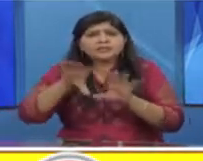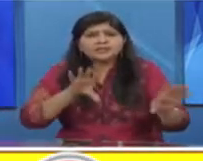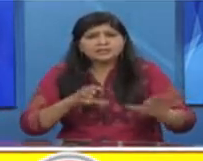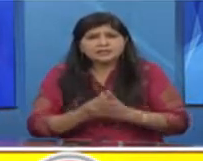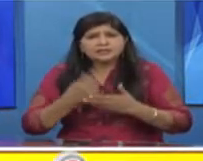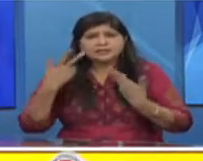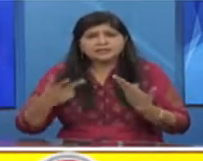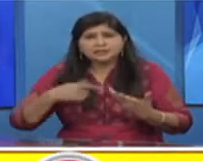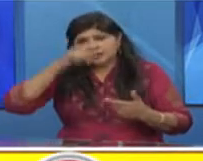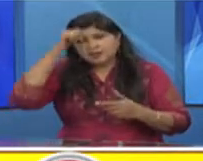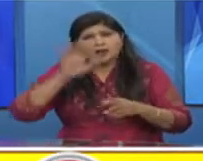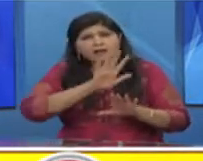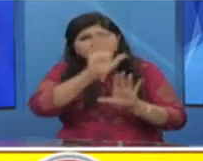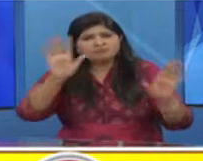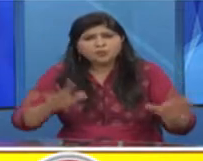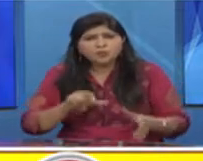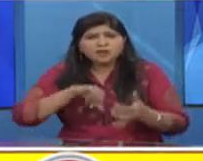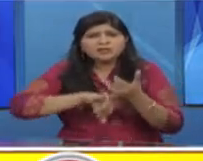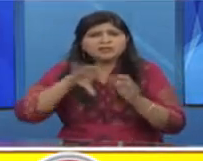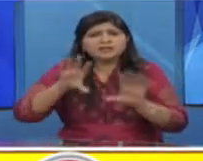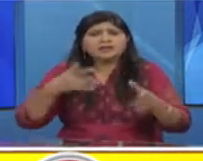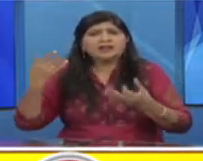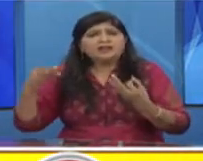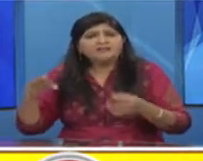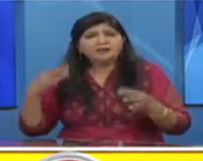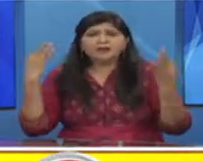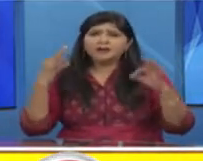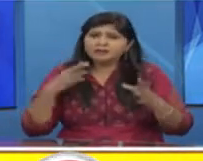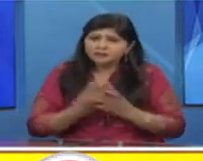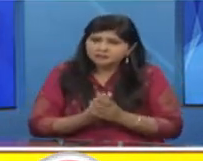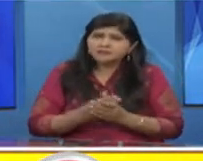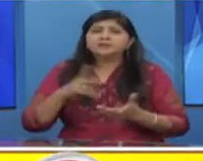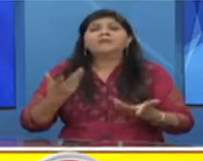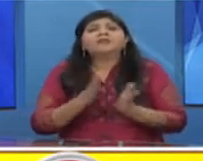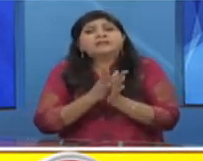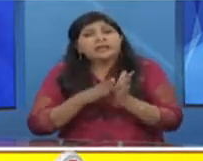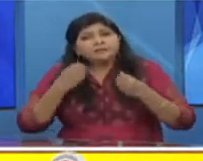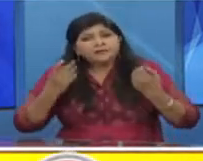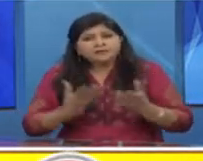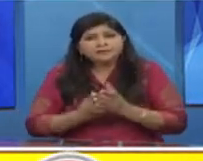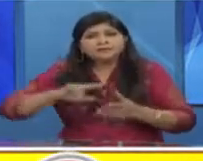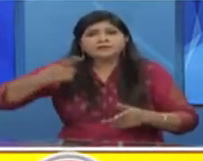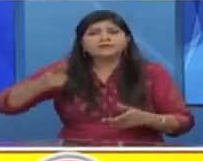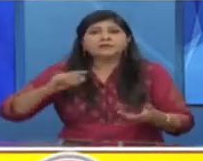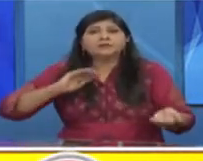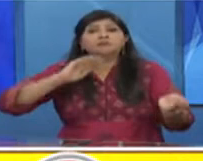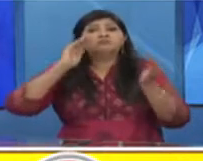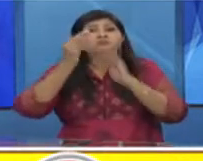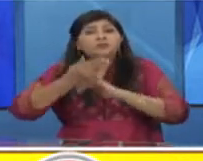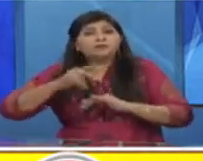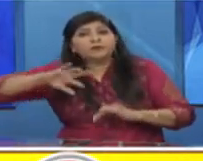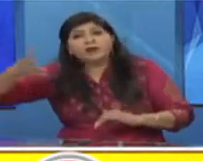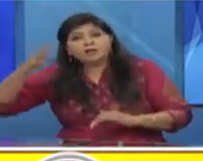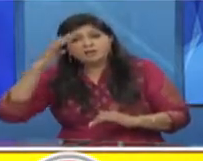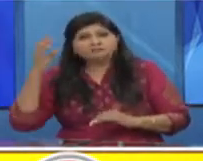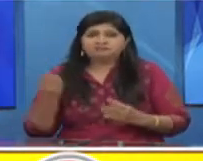के अपने अपने इतने विभिन्न उत्सव होते हैं, दूसरे देशों के लोगों की तो इनमें बहुत दिलचस्पी होती